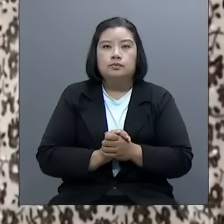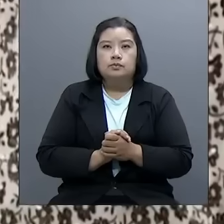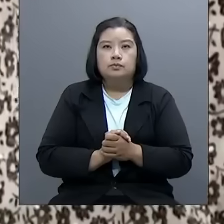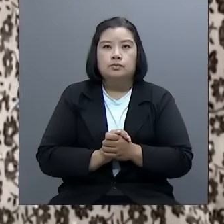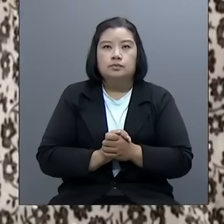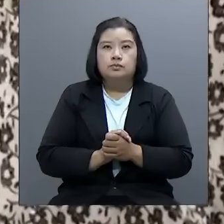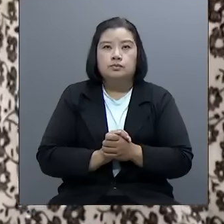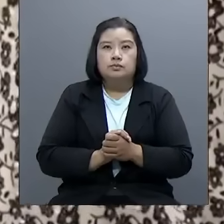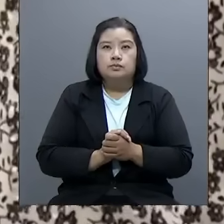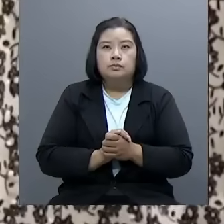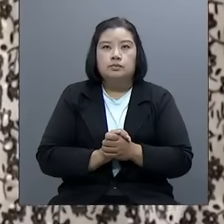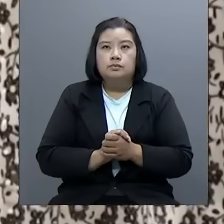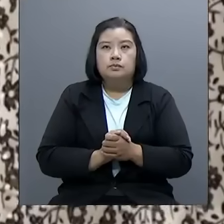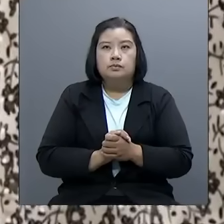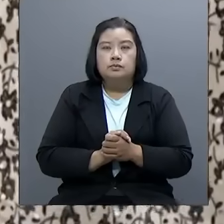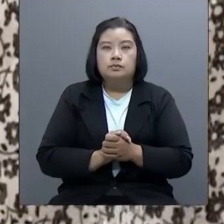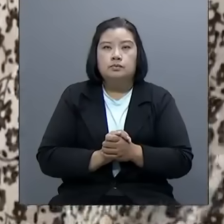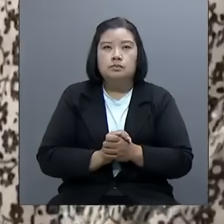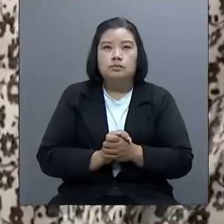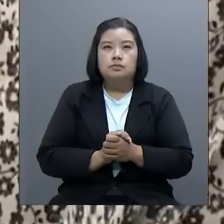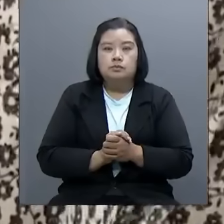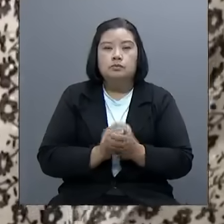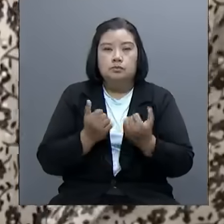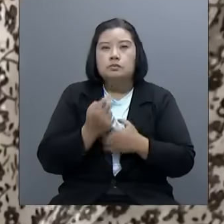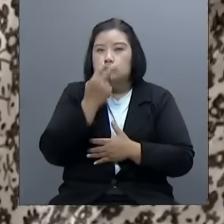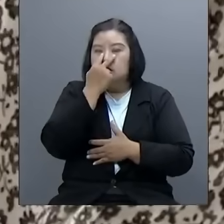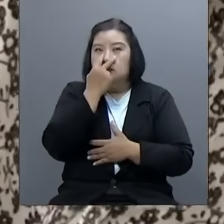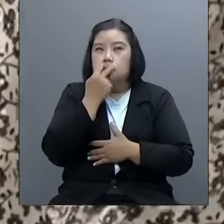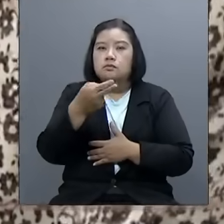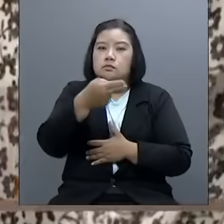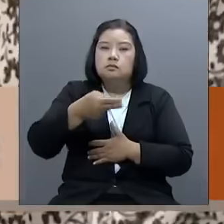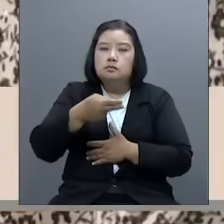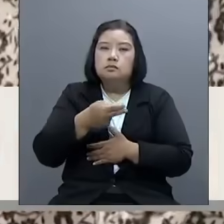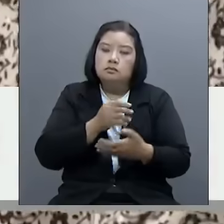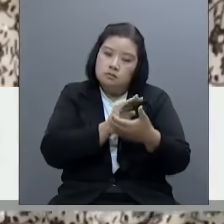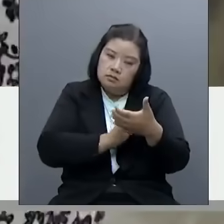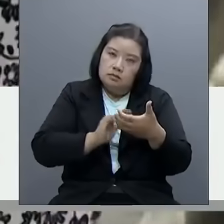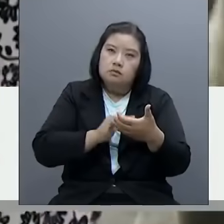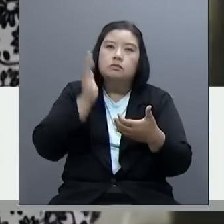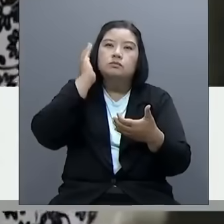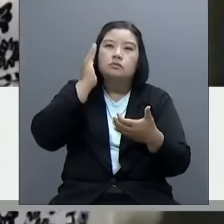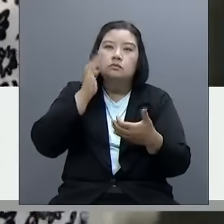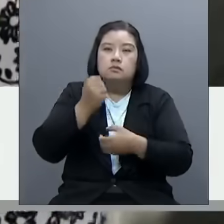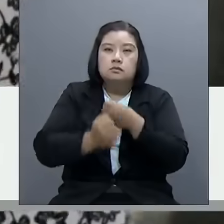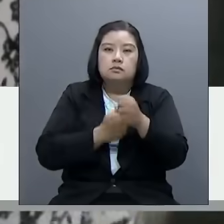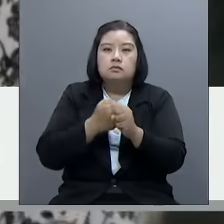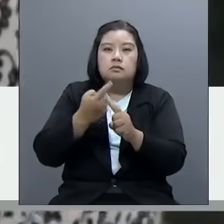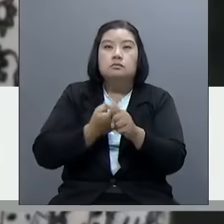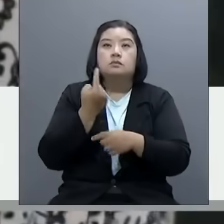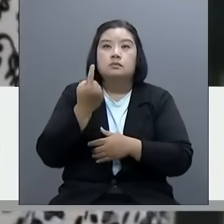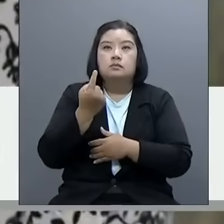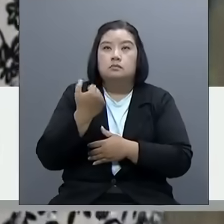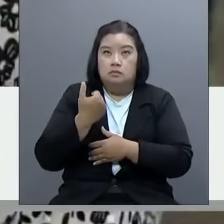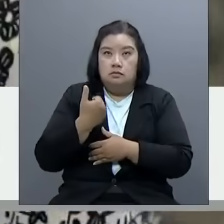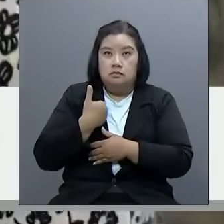ค่ะอุมเซยาร่ำให้ขณะกอดร่างของหลานชายวัยเพียง 1เดือนนะคะภายในโรงพยาบาลในราฟา